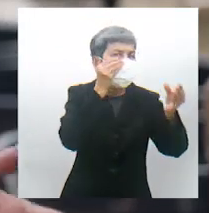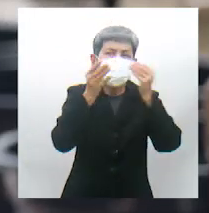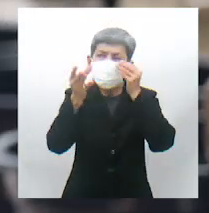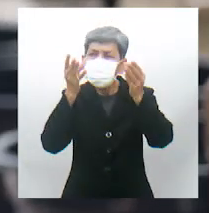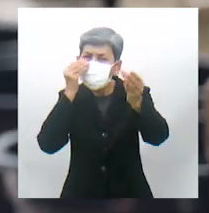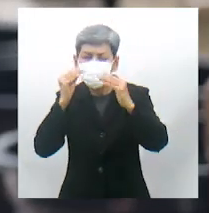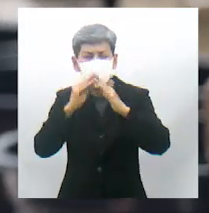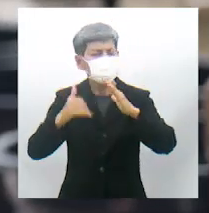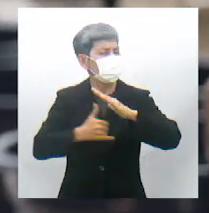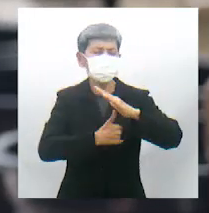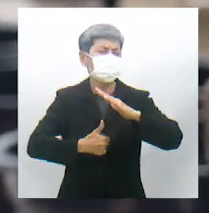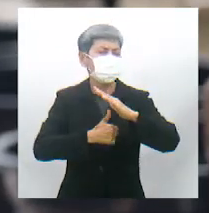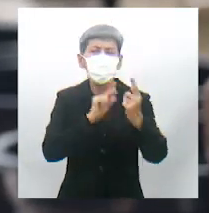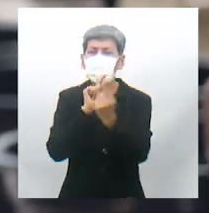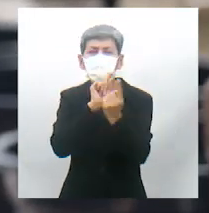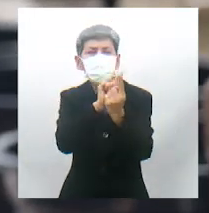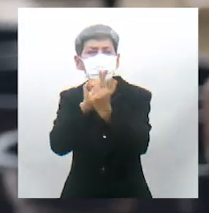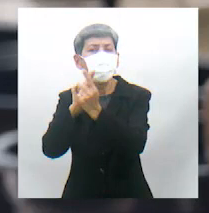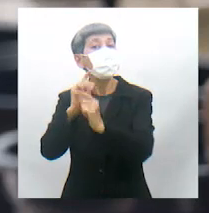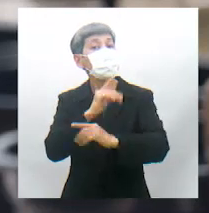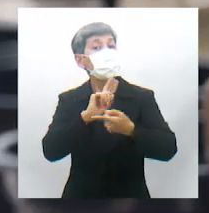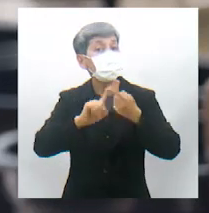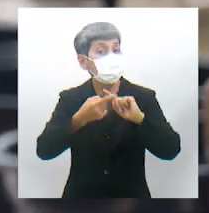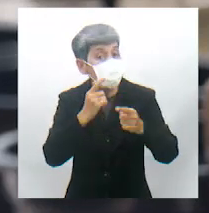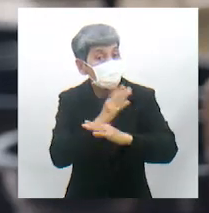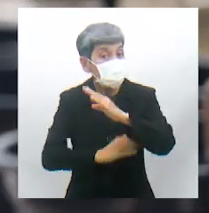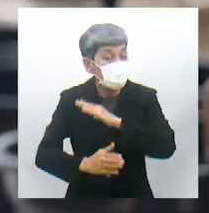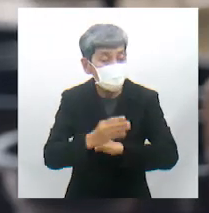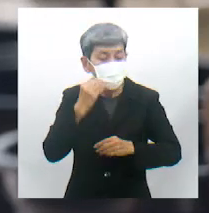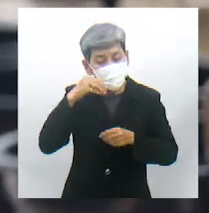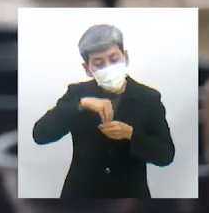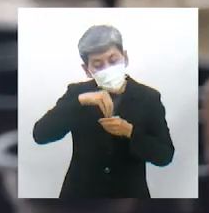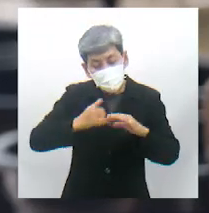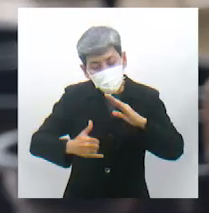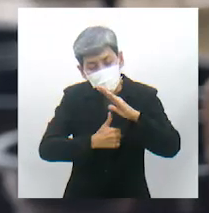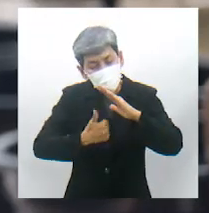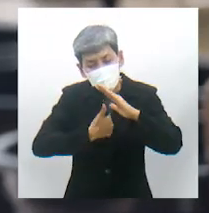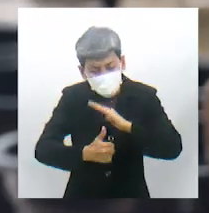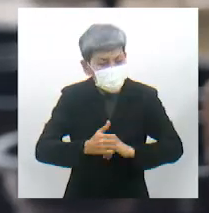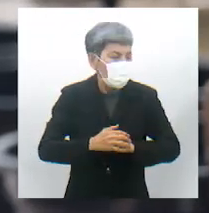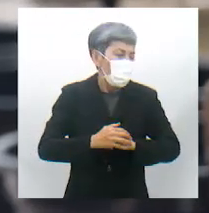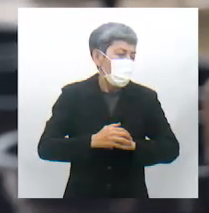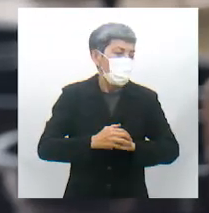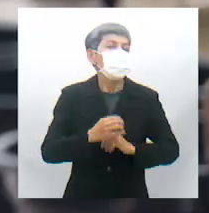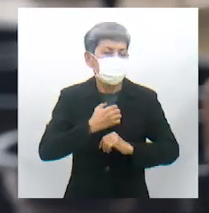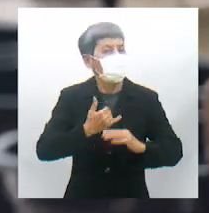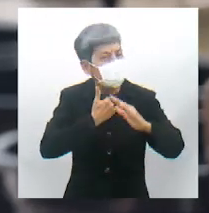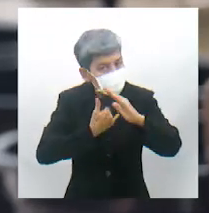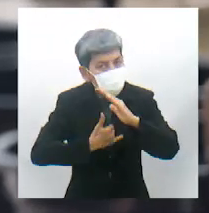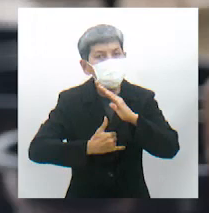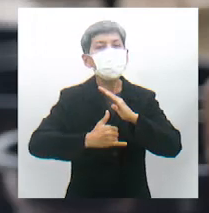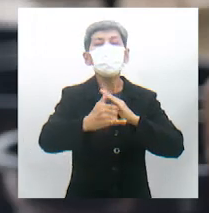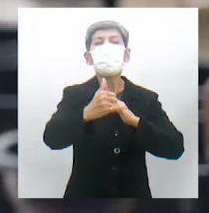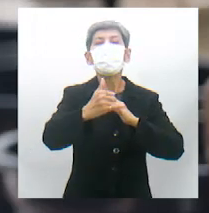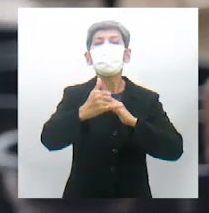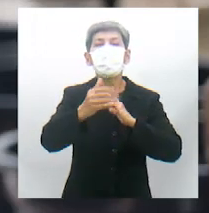ไม่ต้องอยู่ในบ้านจะได้เจอเพื่อนฝูงบางคนอยู่คนพิการอยู่บ้านไม่กล้าออกมาแต่อยากให้ออกมา